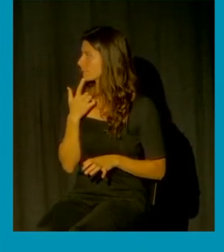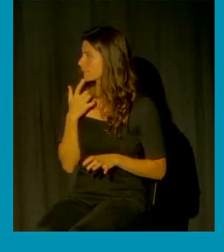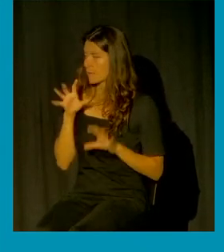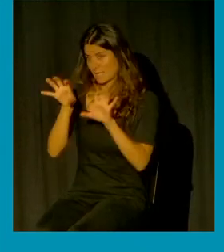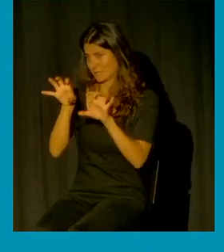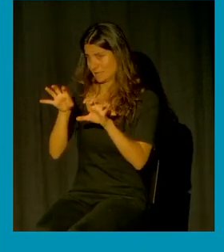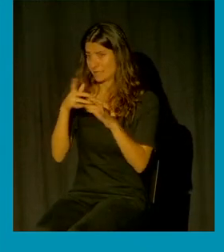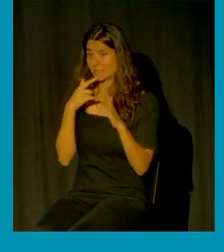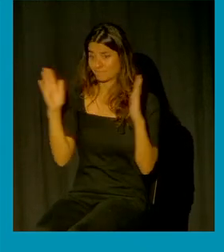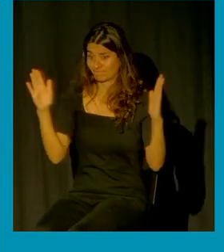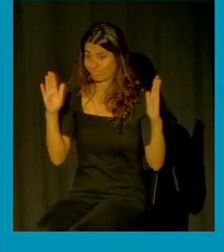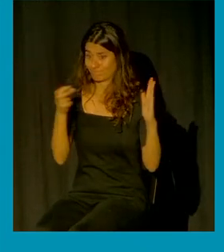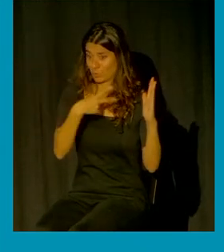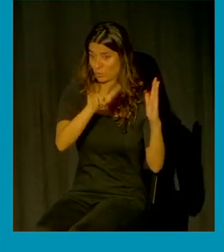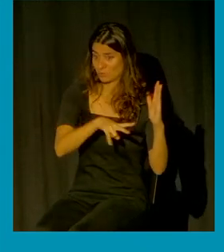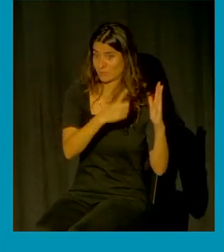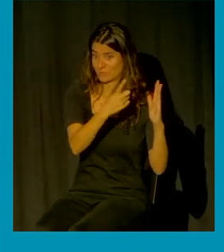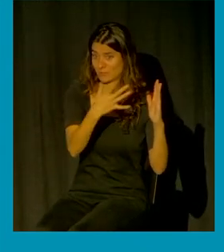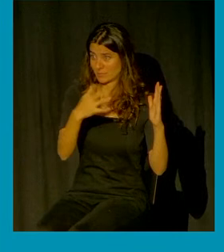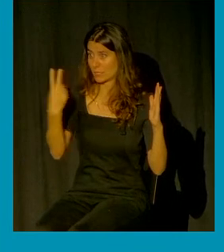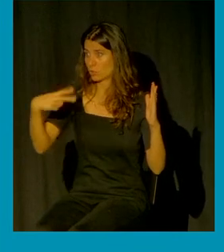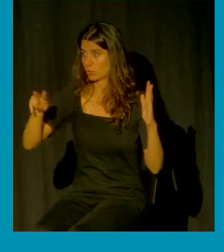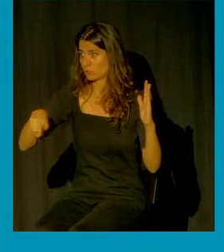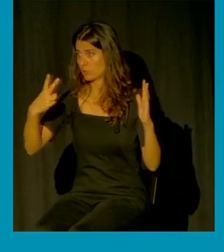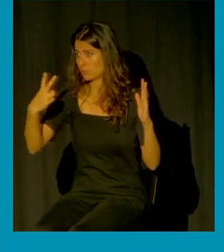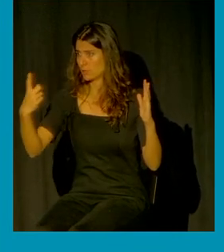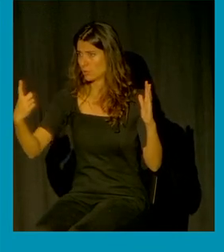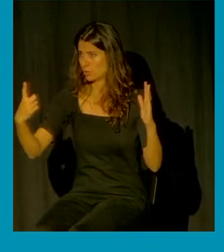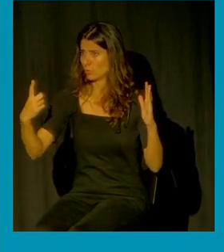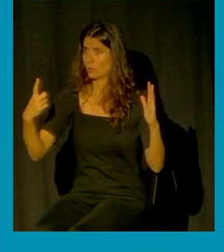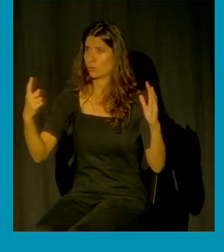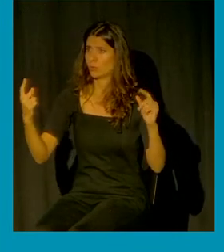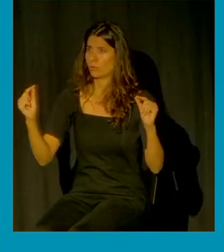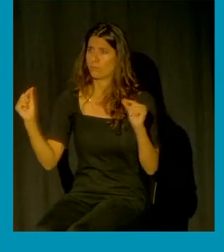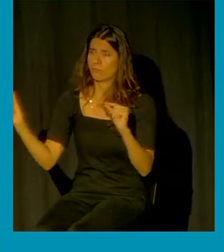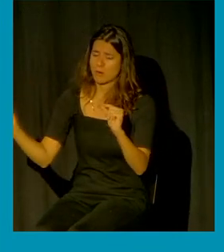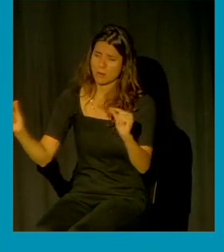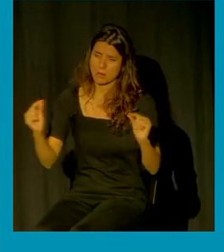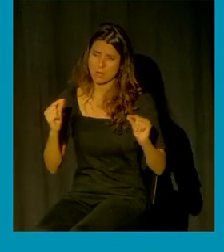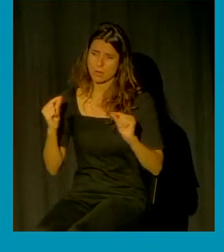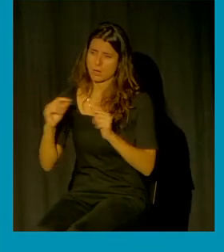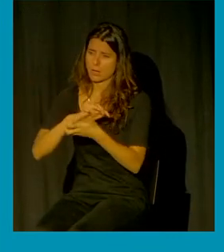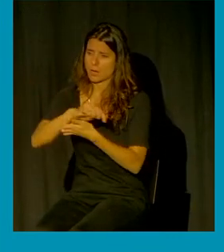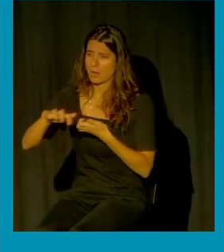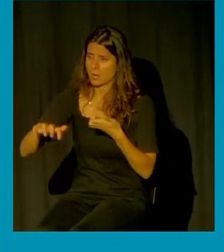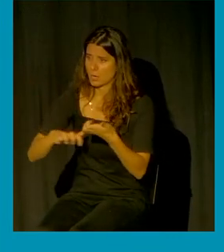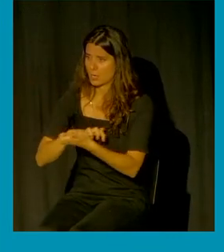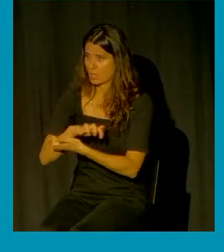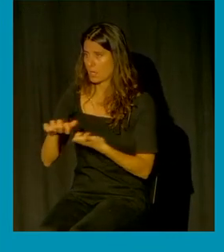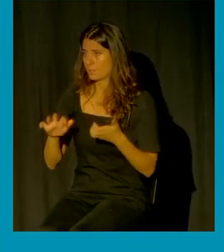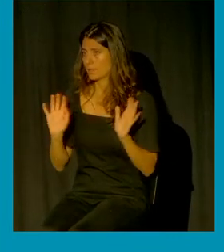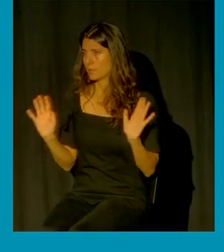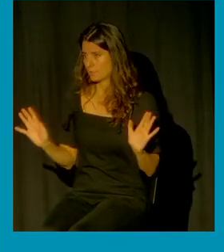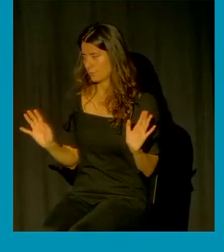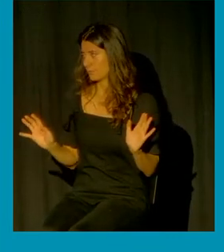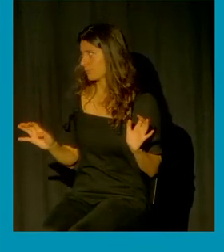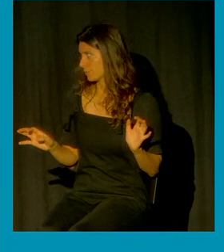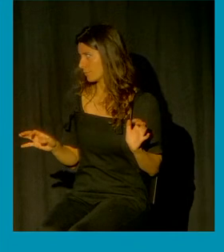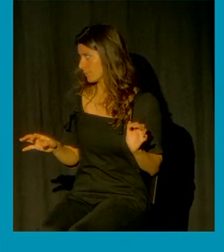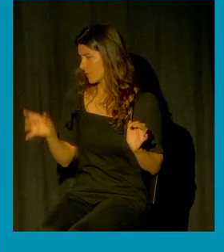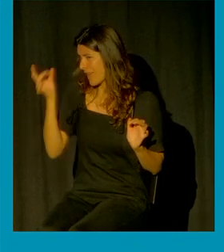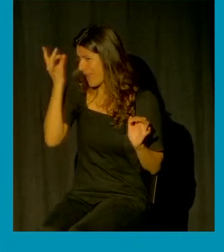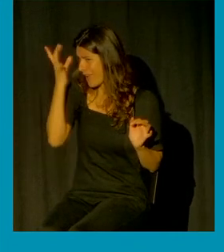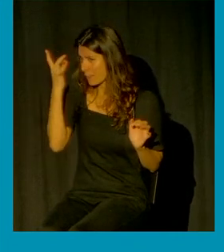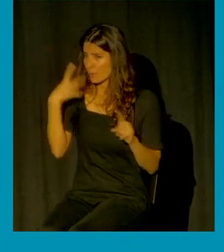una polèmica absurda però una polèmica que va donar lloc a la pràctica impunitat d'aquestes conductes i és que es